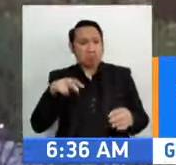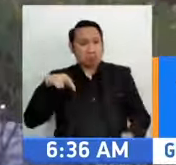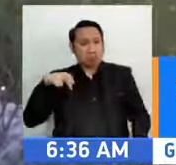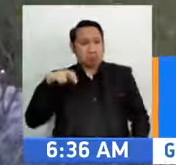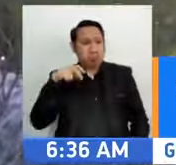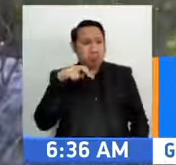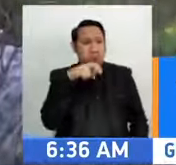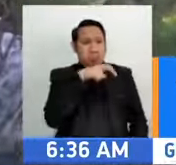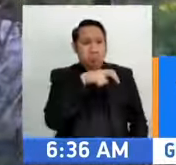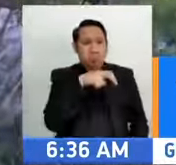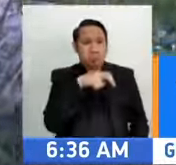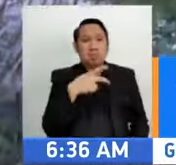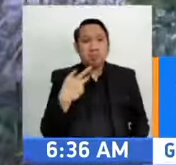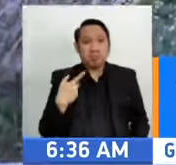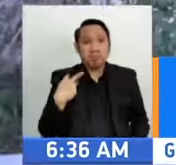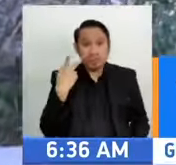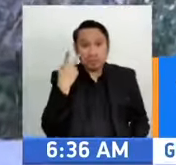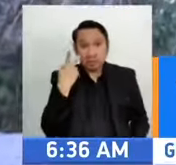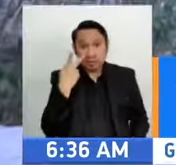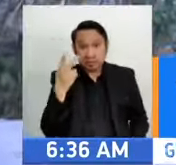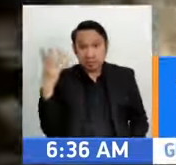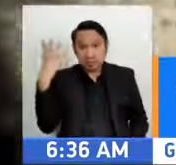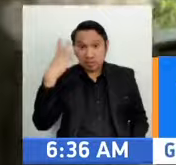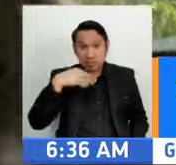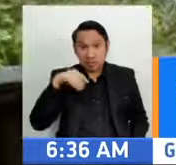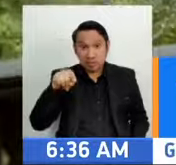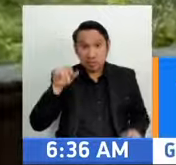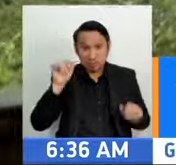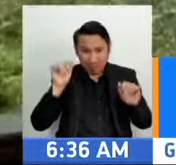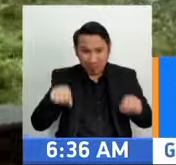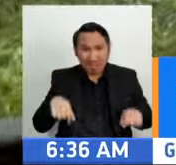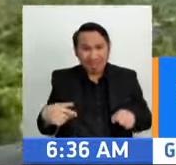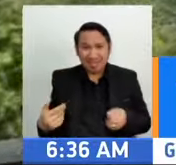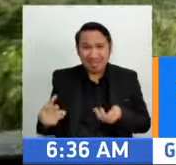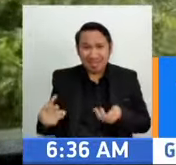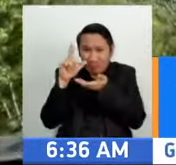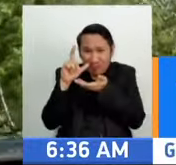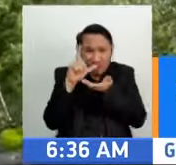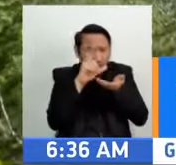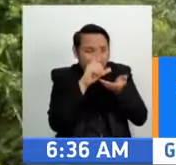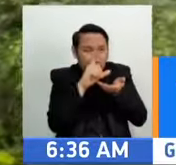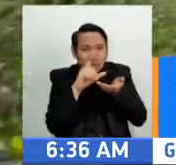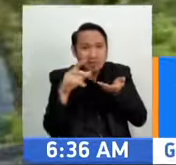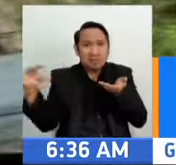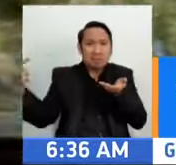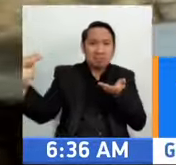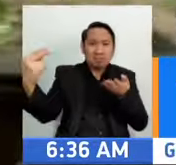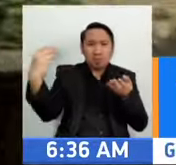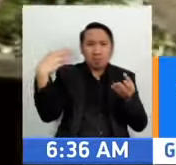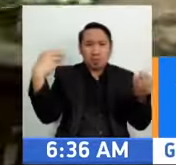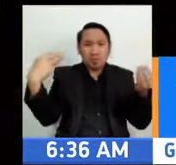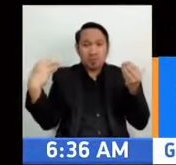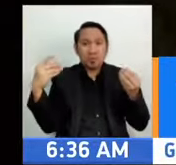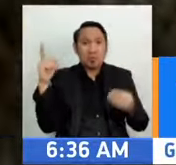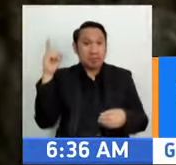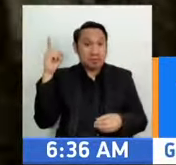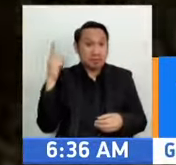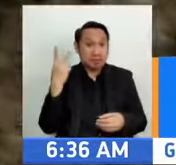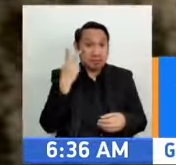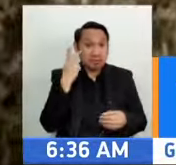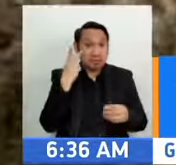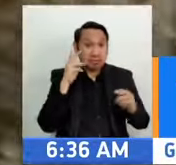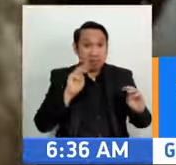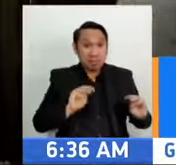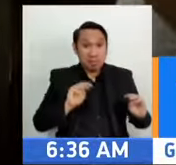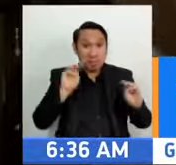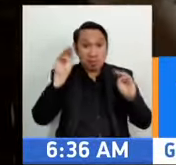view for photoshoot. Tignan nyo naman. Itong sakop daw to ng mga bulubunduki na to ang Sierra Madre. Sabi